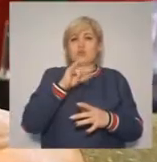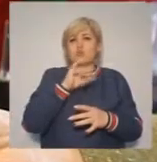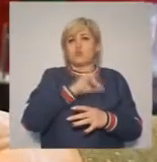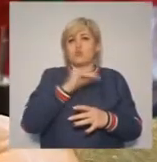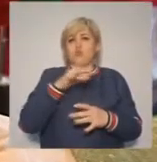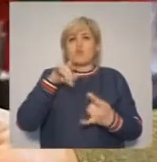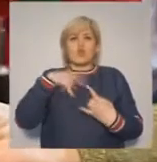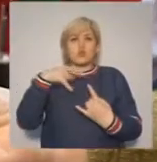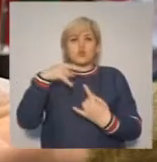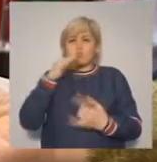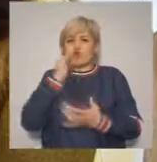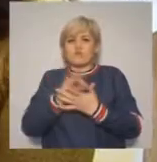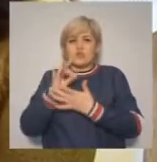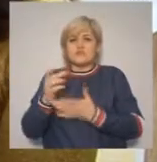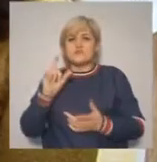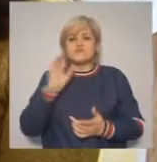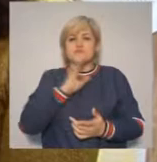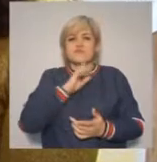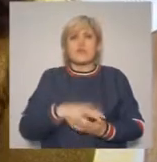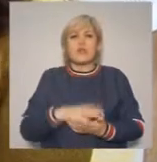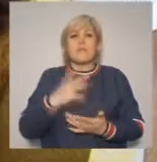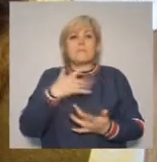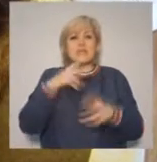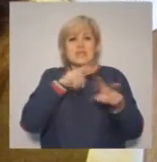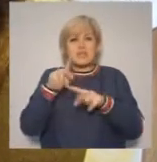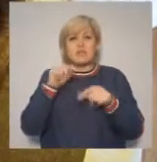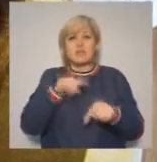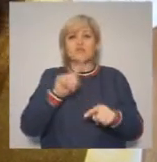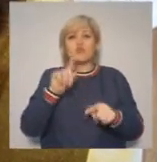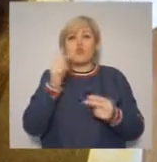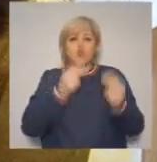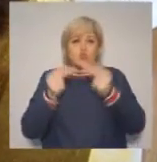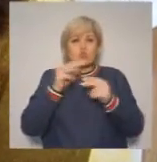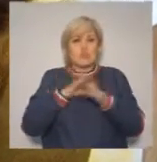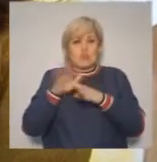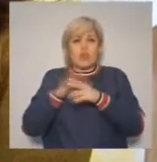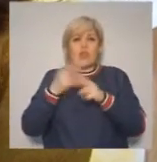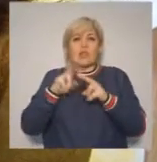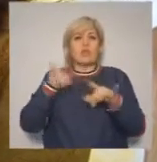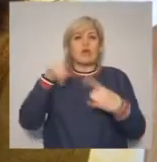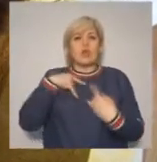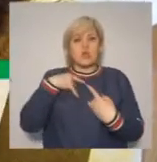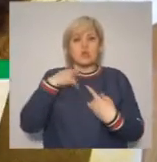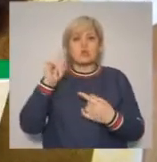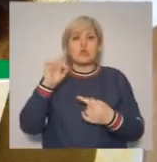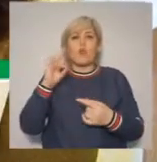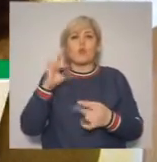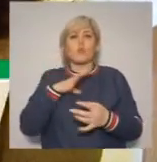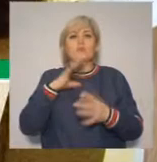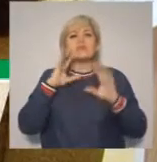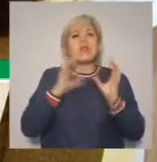отправляются в костюмерную. Мы следим за тем, чтобы художественно исполнение уже этого костюма, чтобы